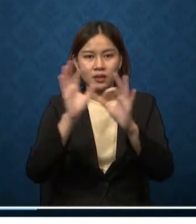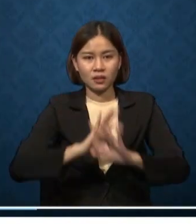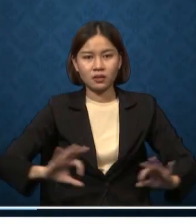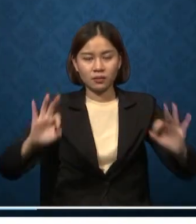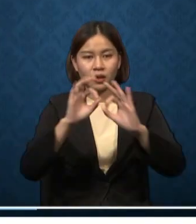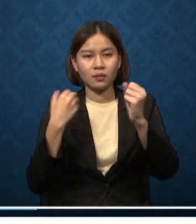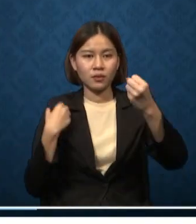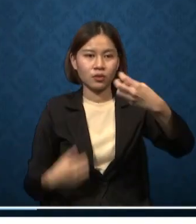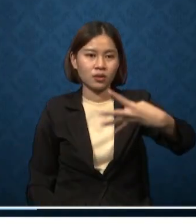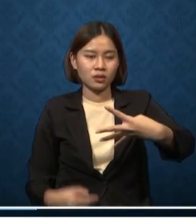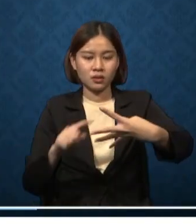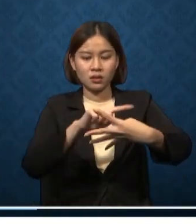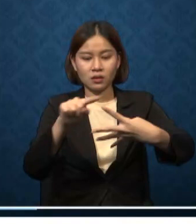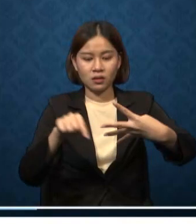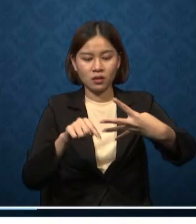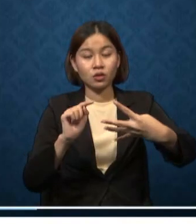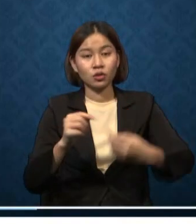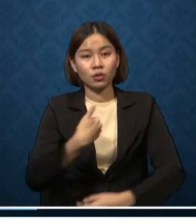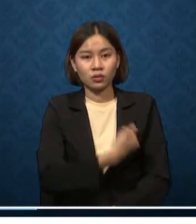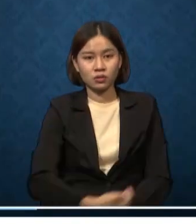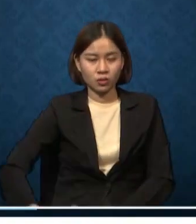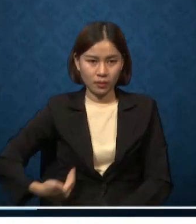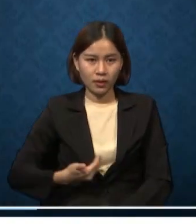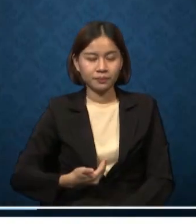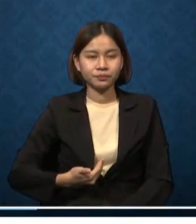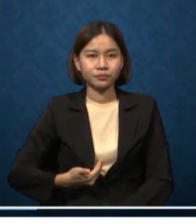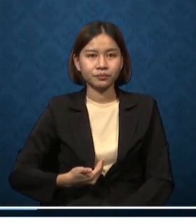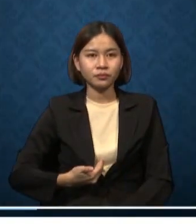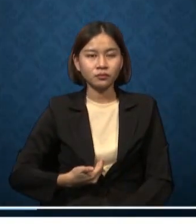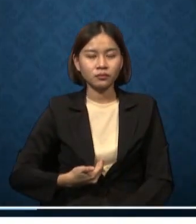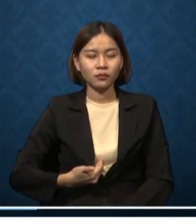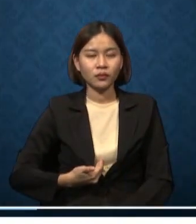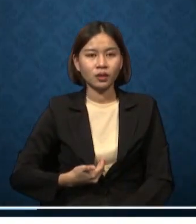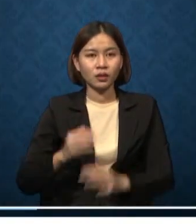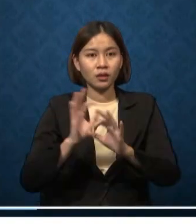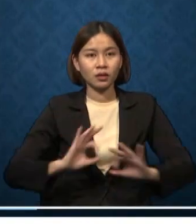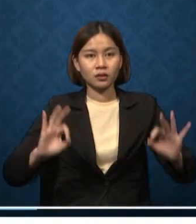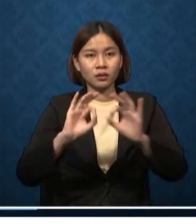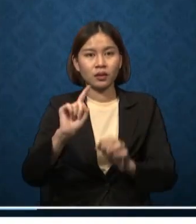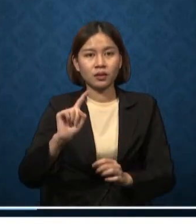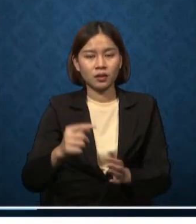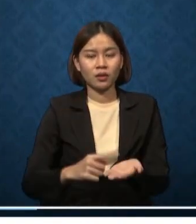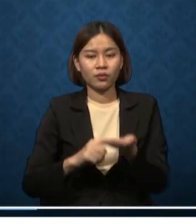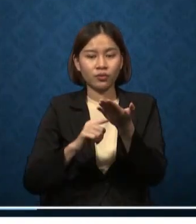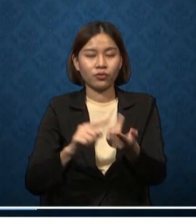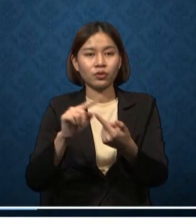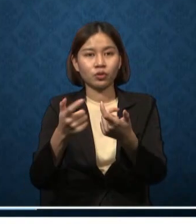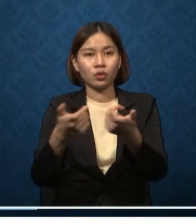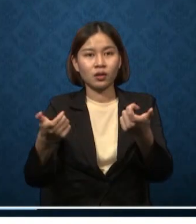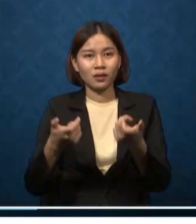ภาพใหญ่ท่านดูมิติสุขภาพนะครับแล้วอีกอันนึงที่สำคัญคือตอนที่เราเสนอรายงานเนี่ยเรามอง